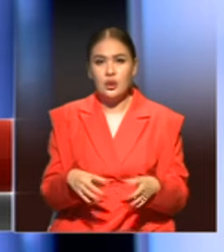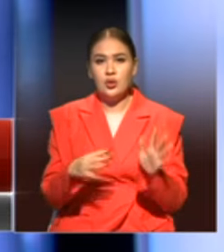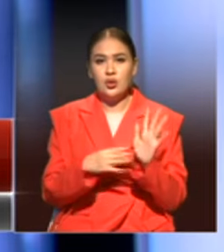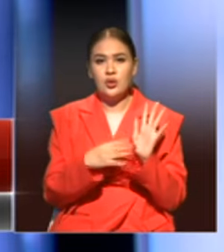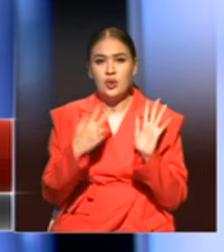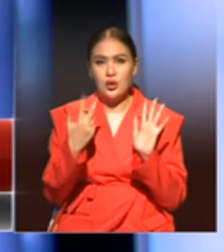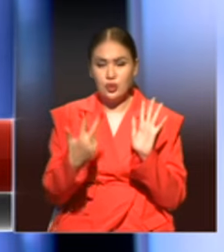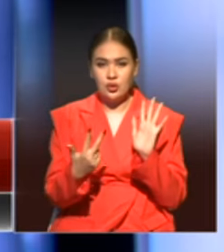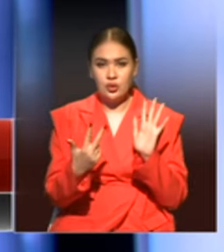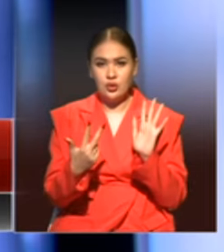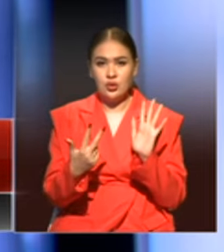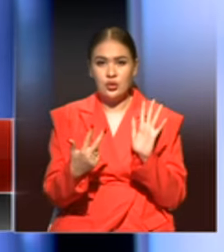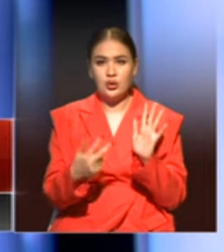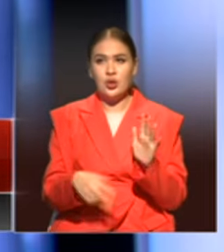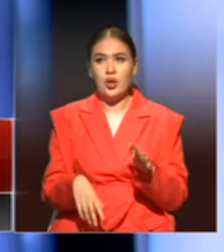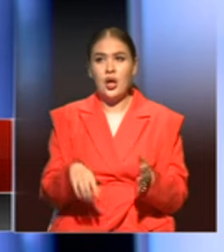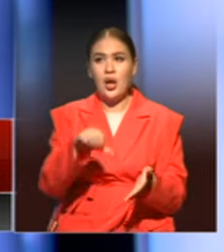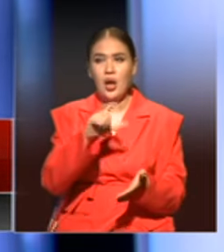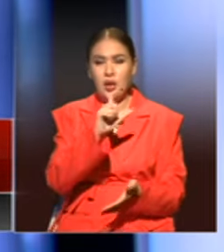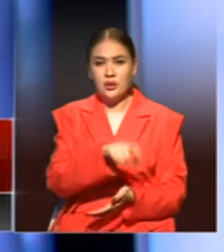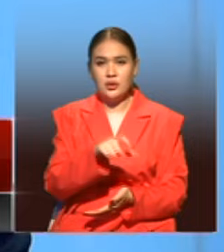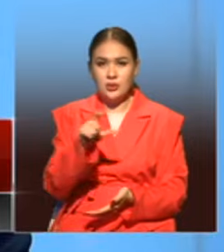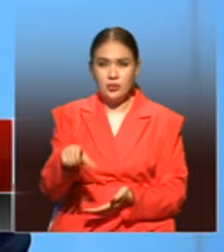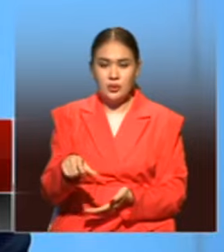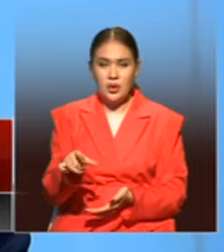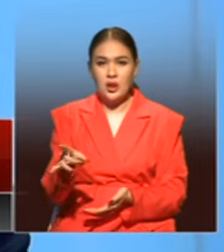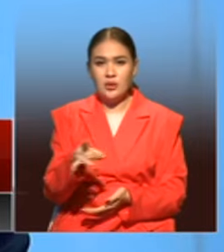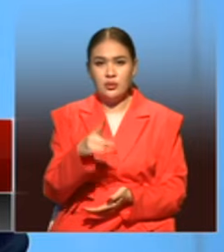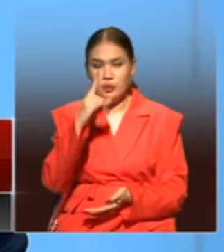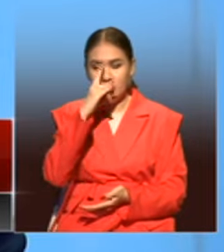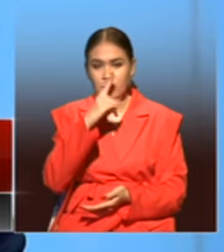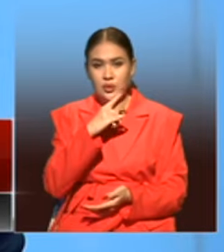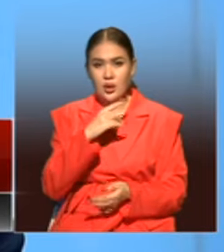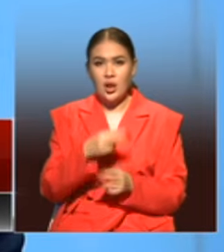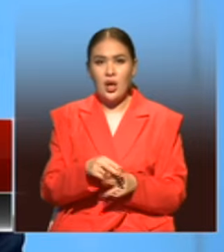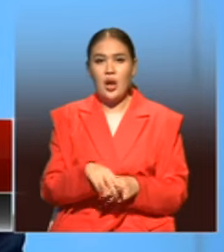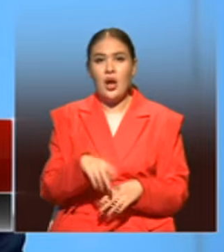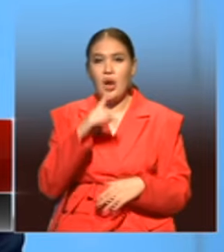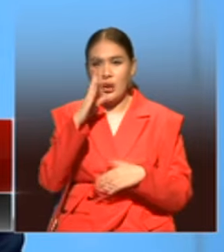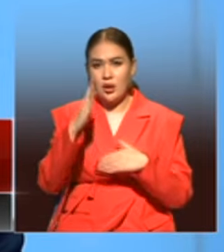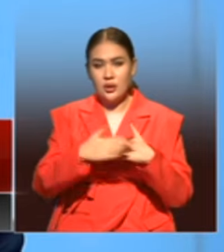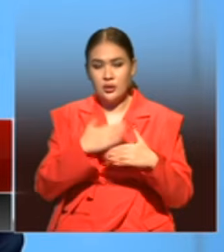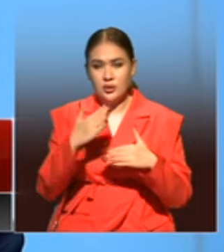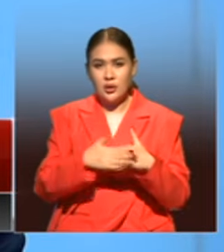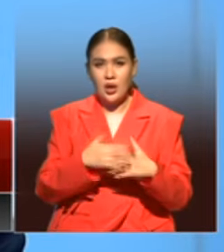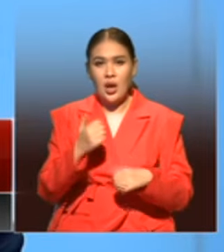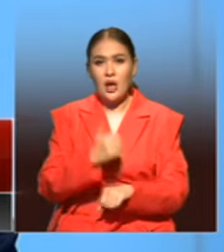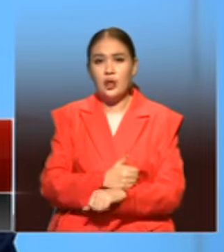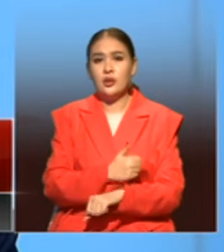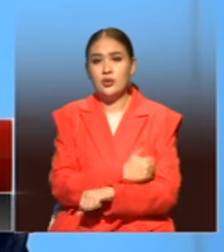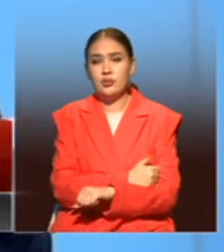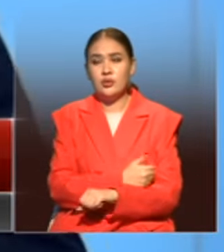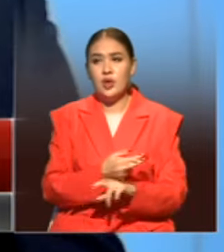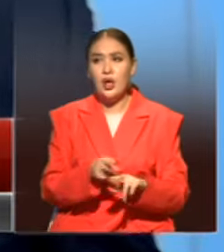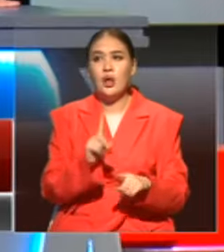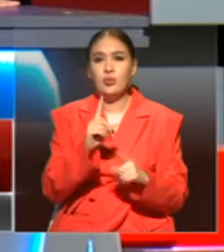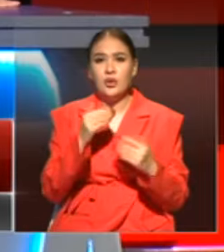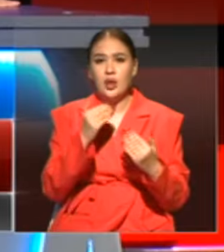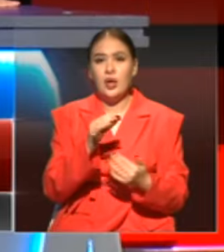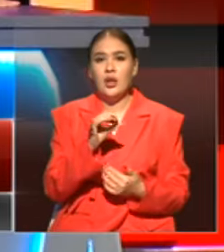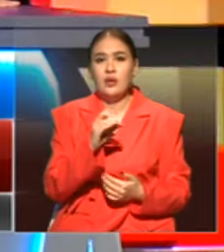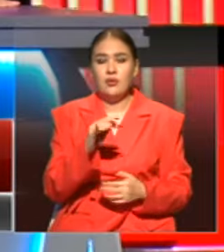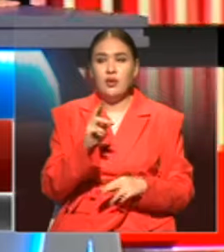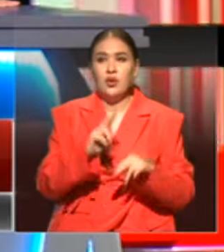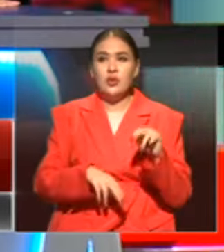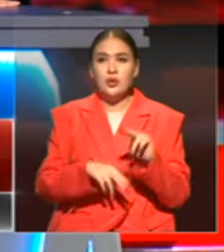93 лауазымды тұлға республика бойынша әкімшілік жауапкершілікке тартылған. Енді жаңағы инфрақұрылымды кім